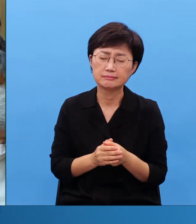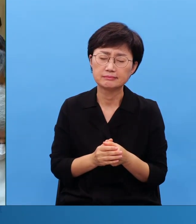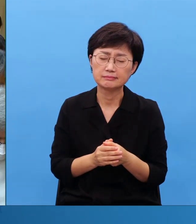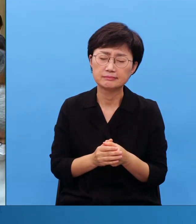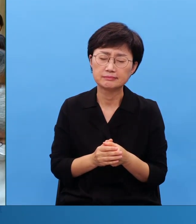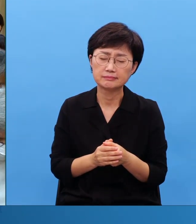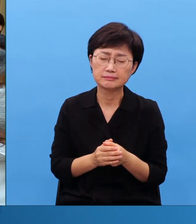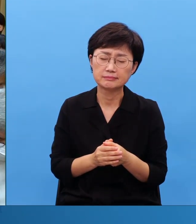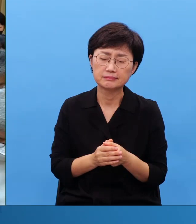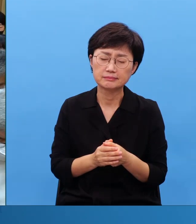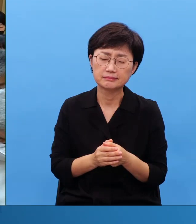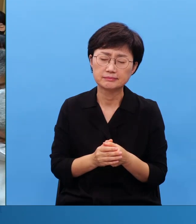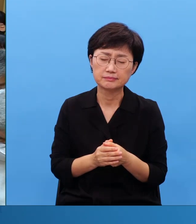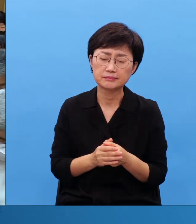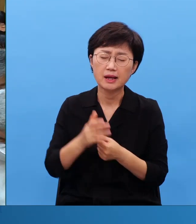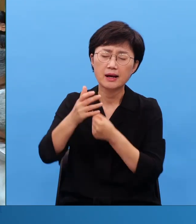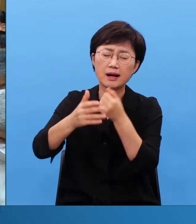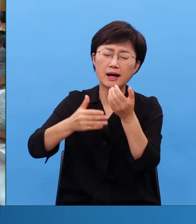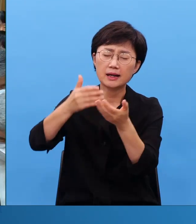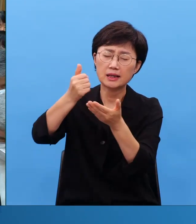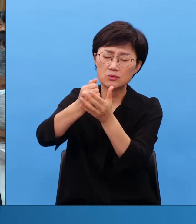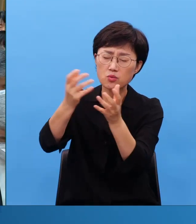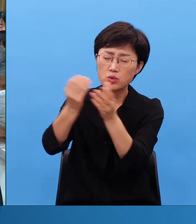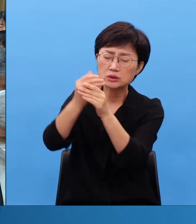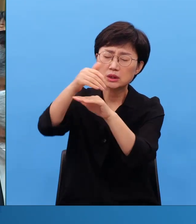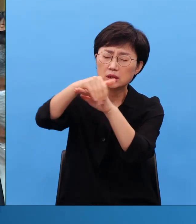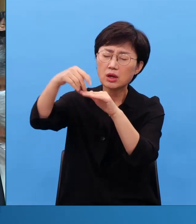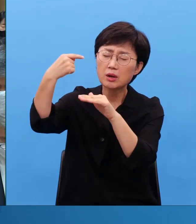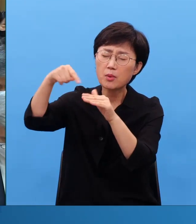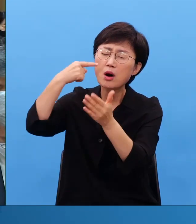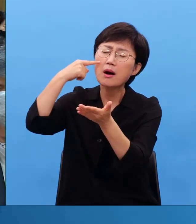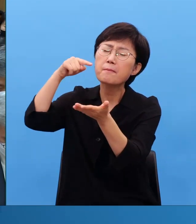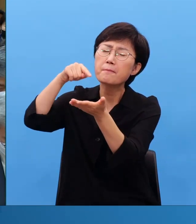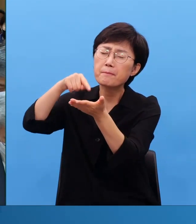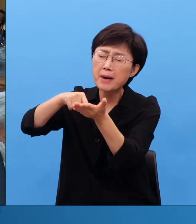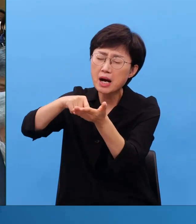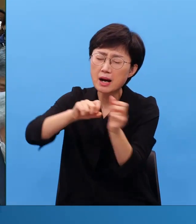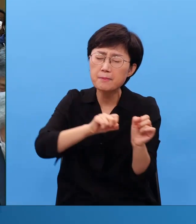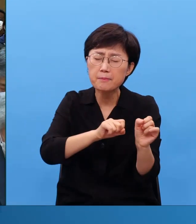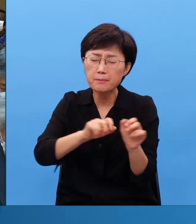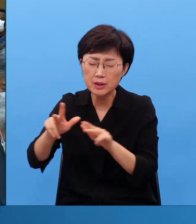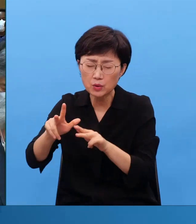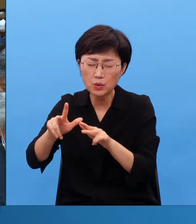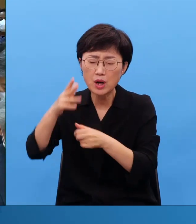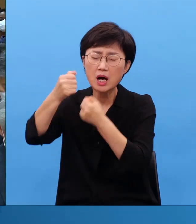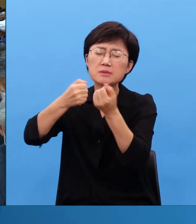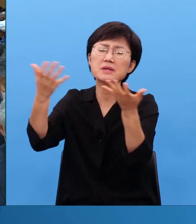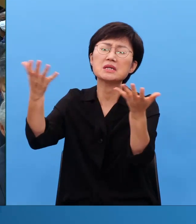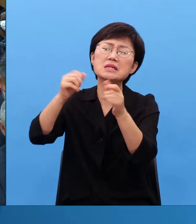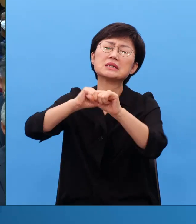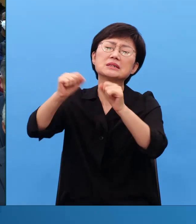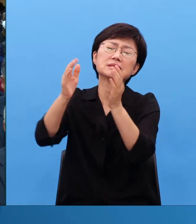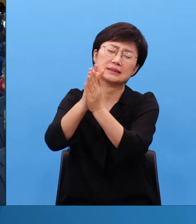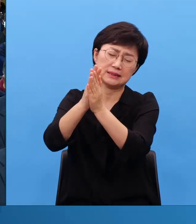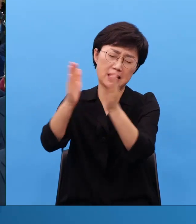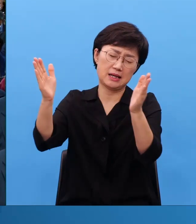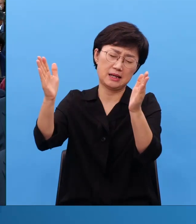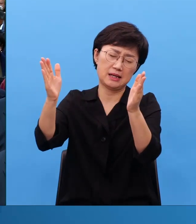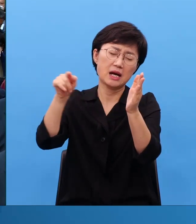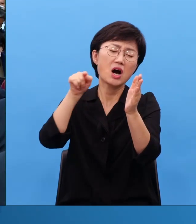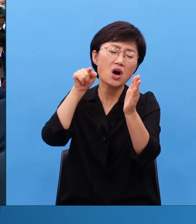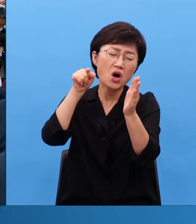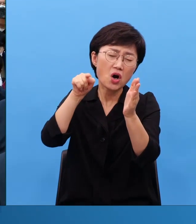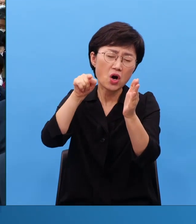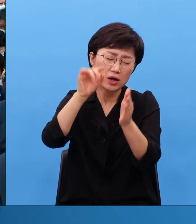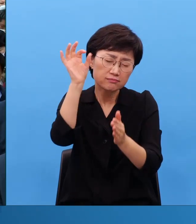darkness. 하나님의 절대 계획이 발견되는 순간 하나님의 역사가 시작되는 기도와 이것 찾는 예배